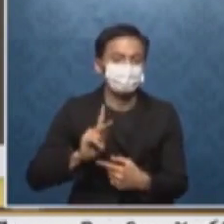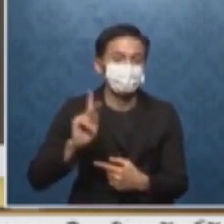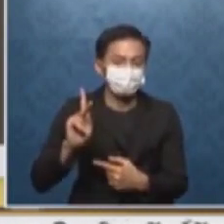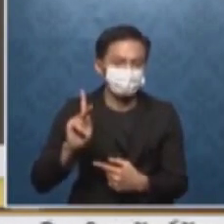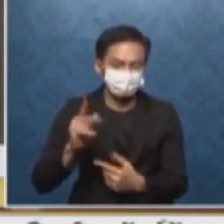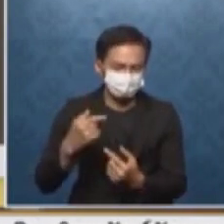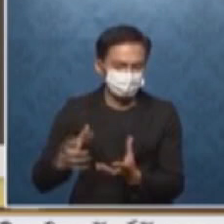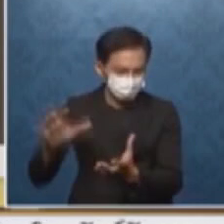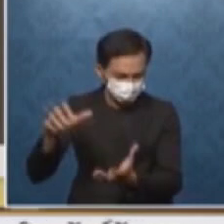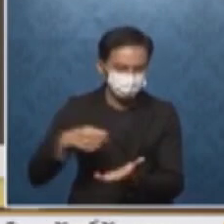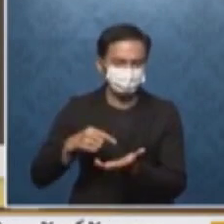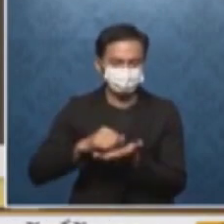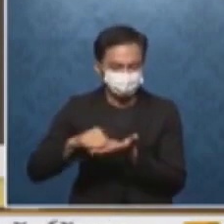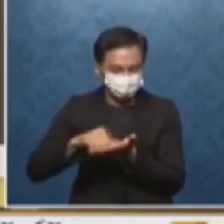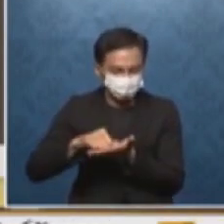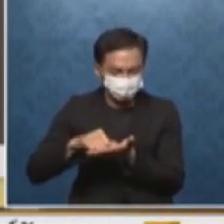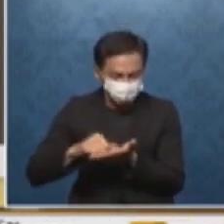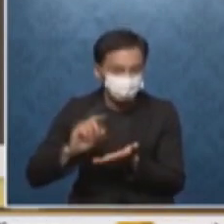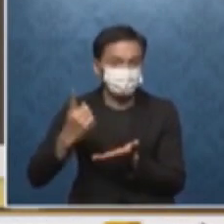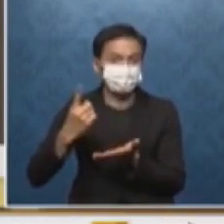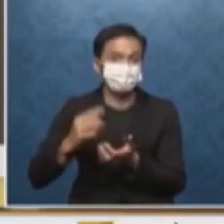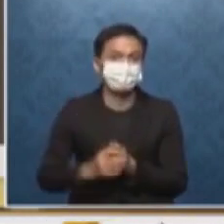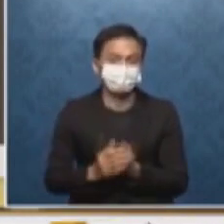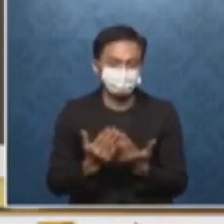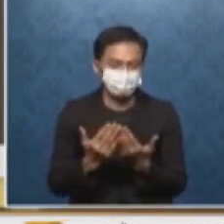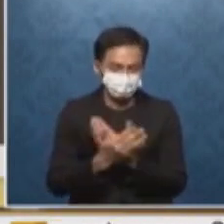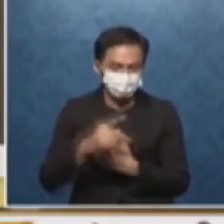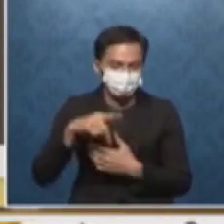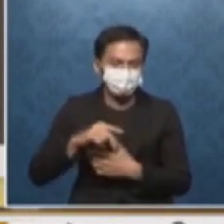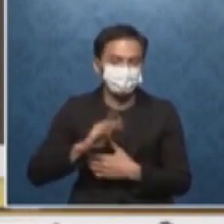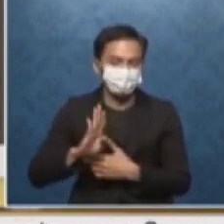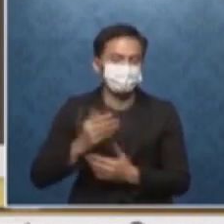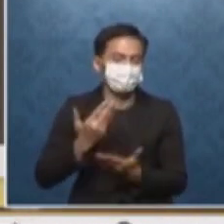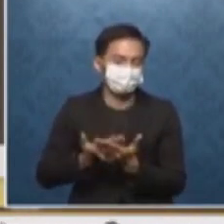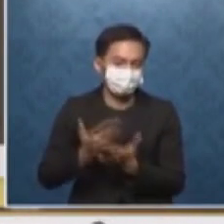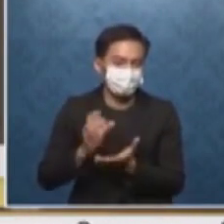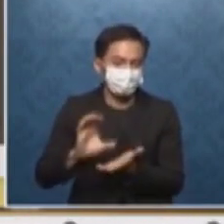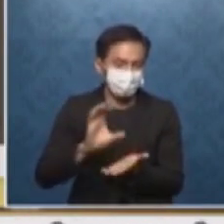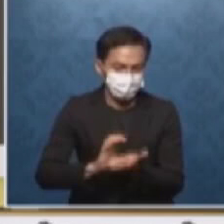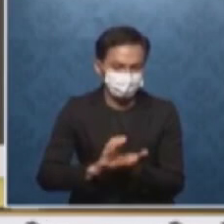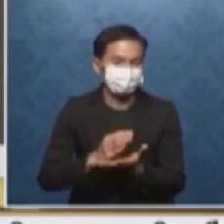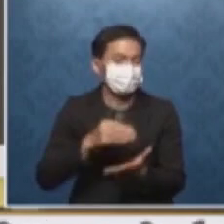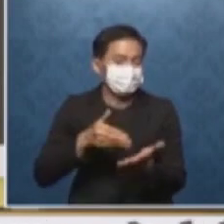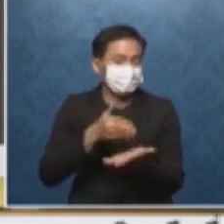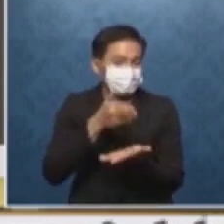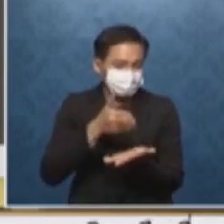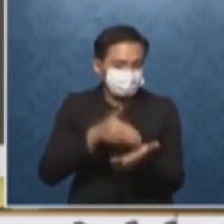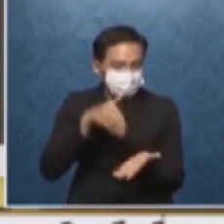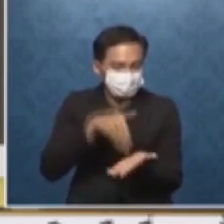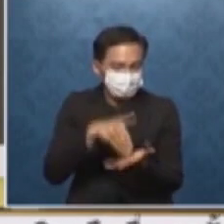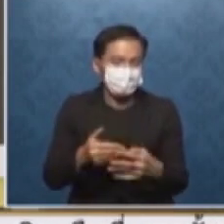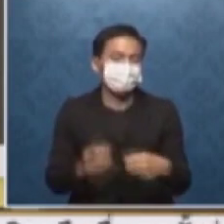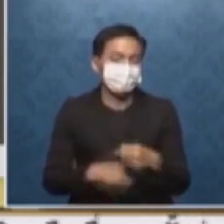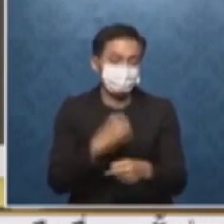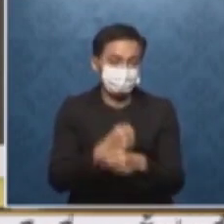นี้กลับไปแล้วไปแก้ใหม่เปลี่ยนเป็นพรบงบประมาณกลางปีแล้วเขียนรายละเอียดโครงการมาเลย